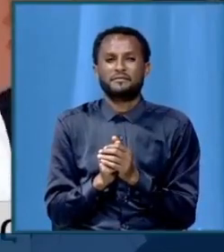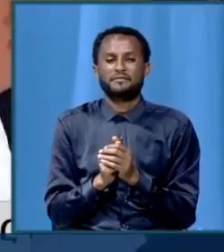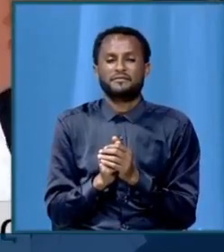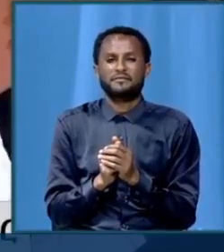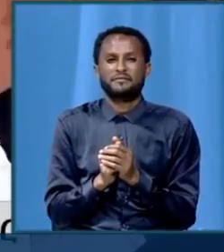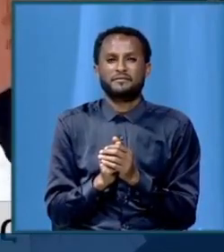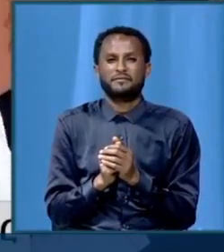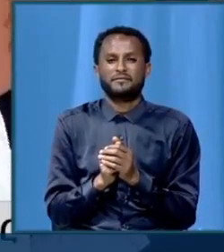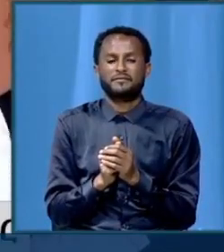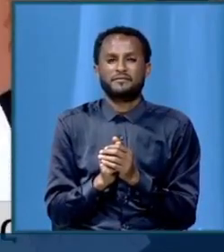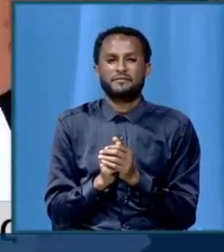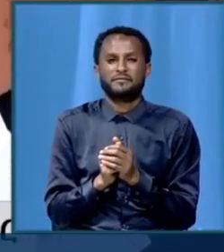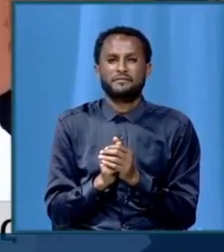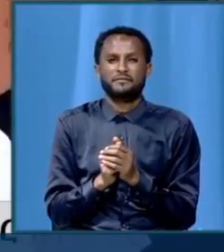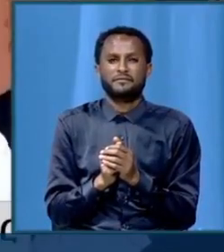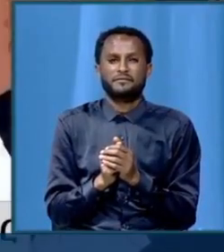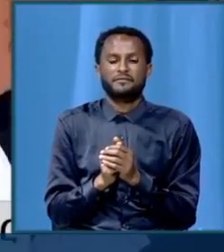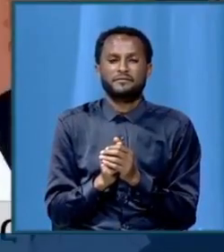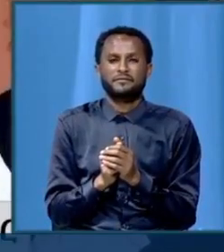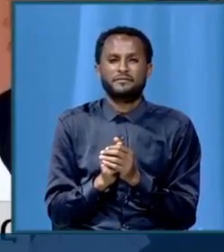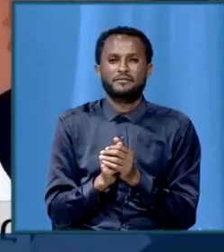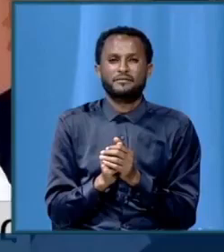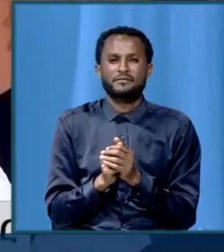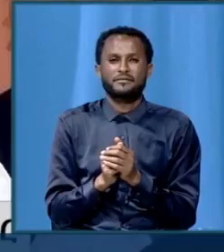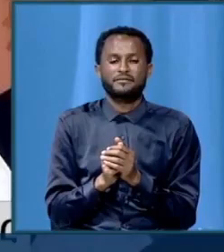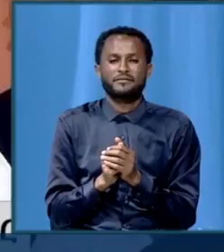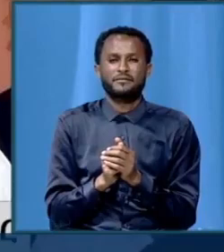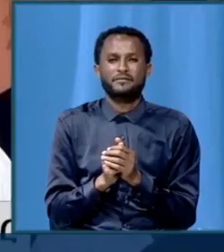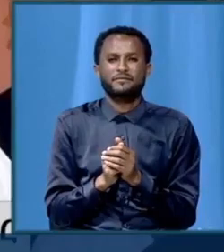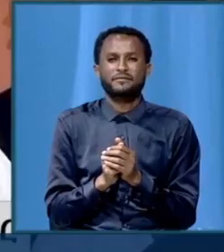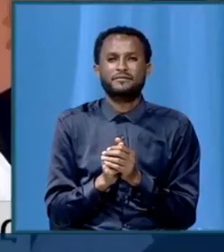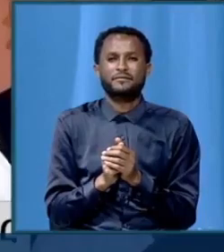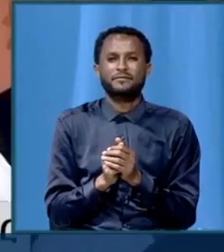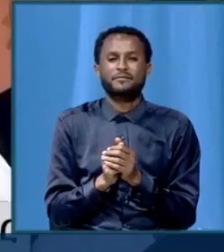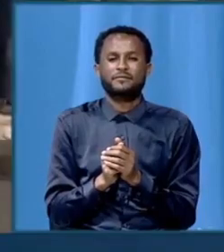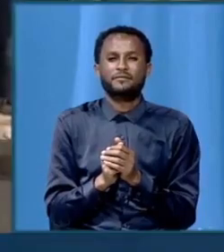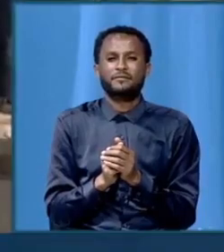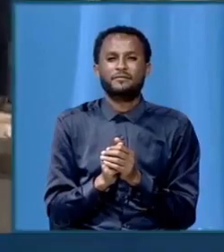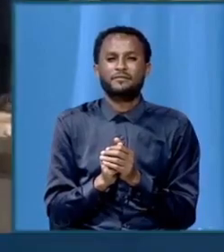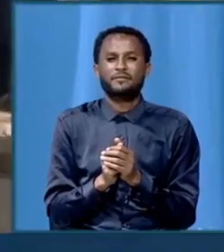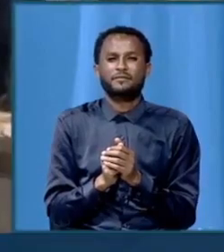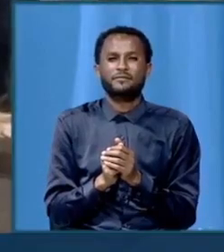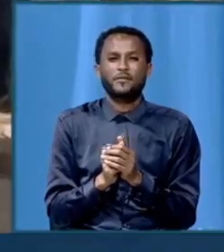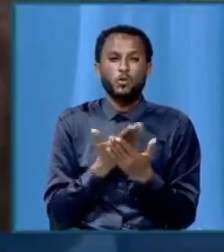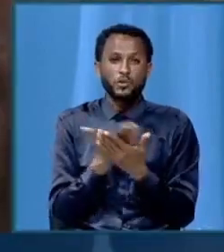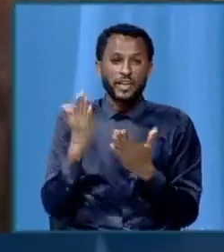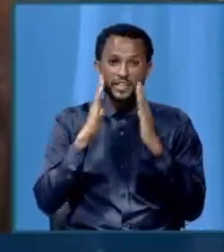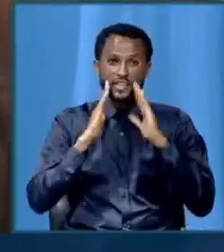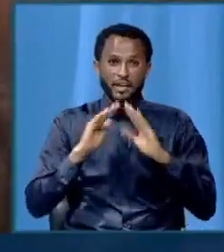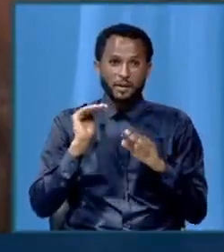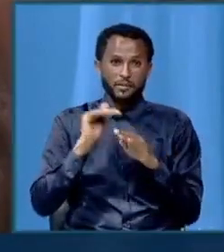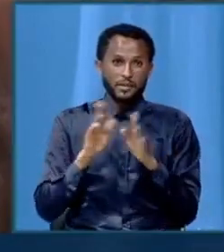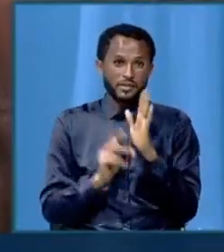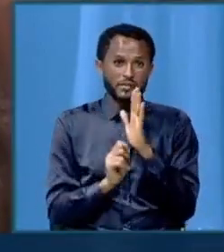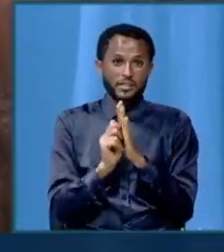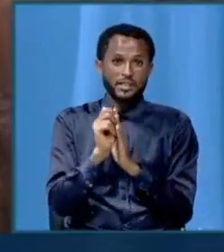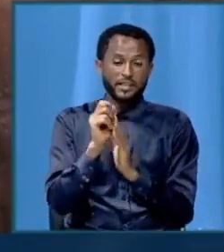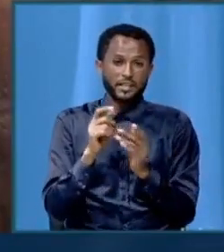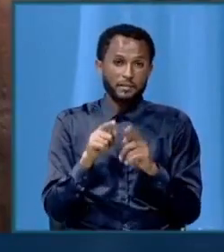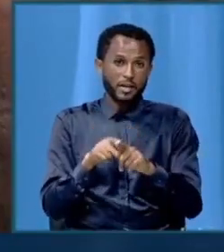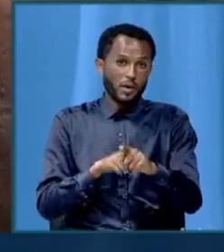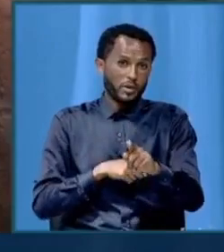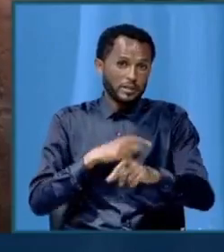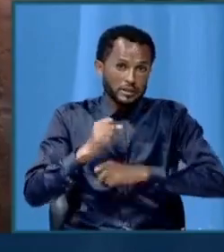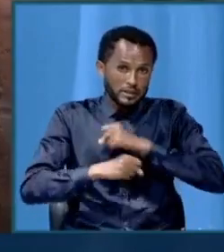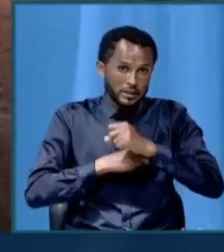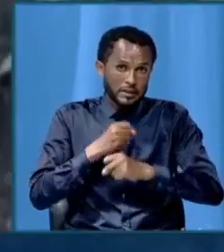ያሳረፈ ሁሉም ማዕዘናት ተጋላጭነቷ እንዲጨምር በማድረግ ጉዳይ ሰላም ኣብ ልዕሊ ህዝቢ ትግራይ ከም መናውሒ ስቃይን